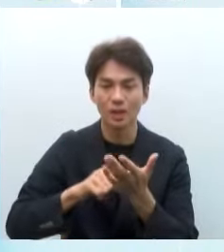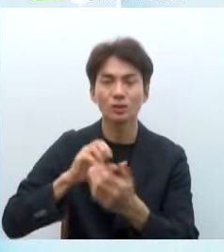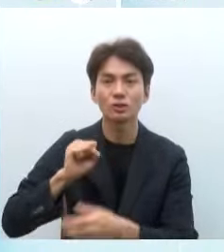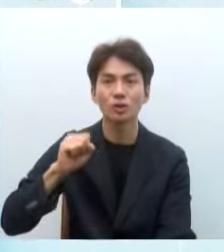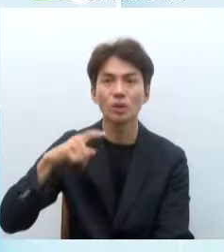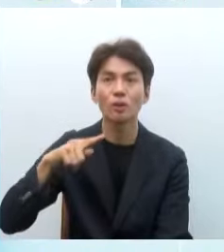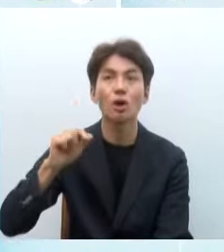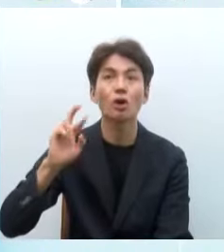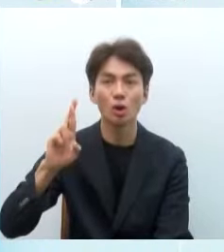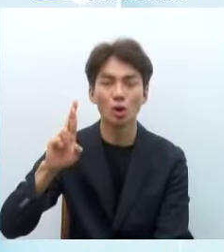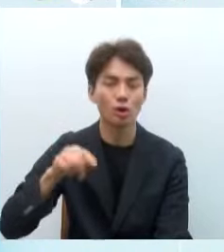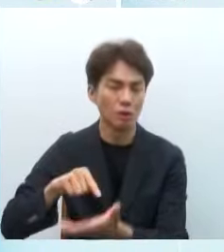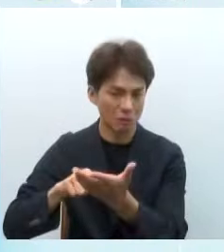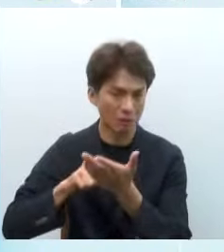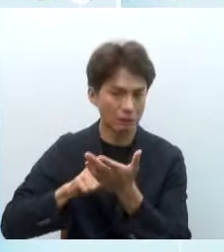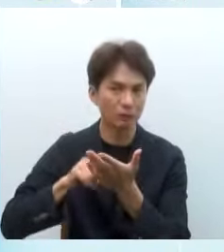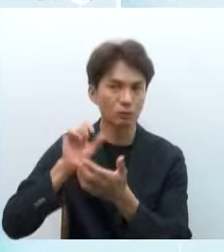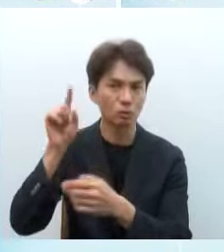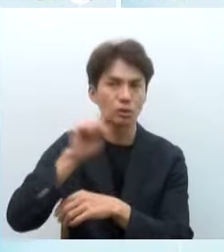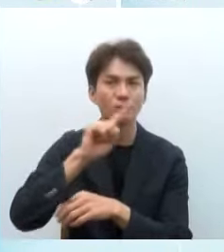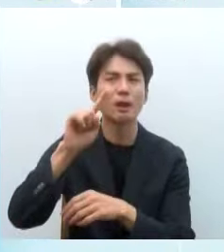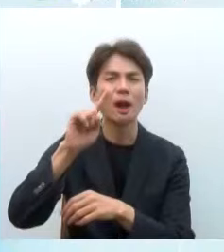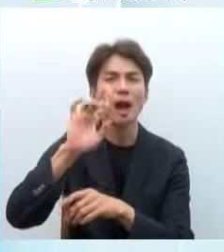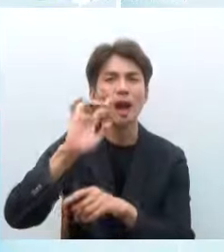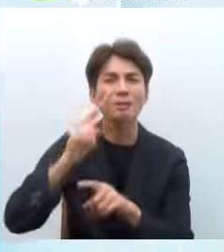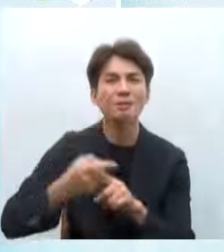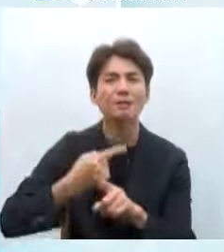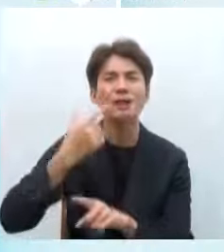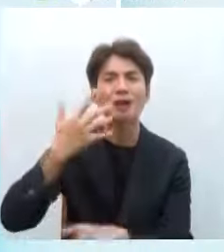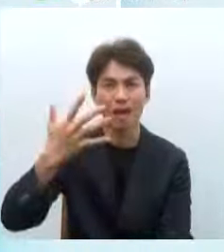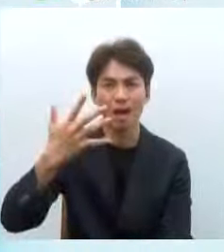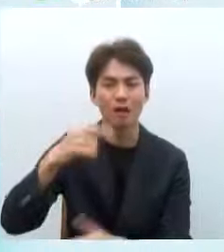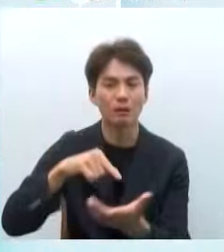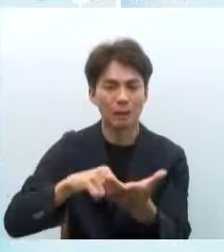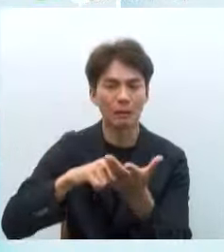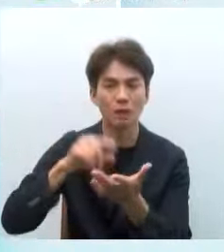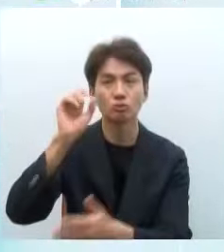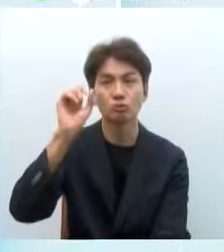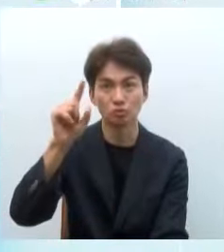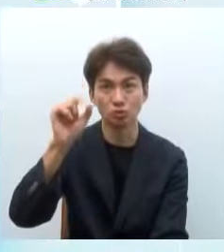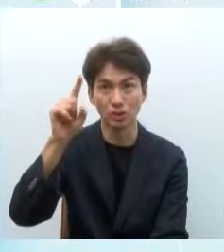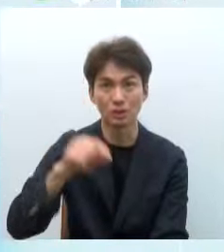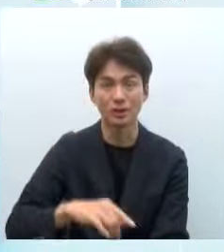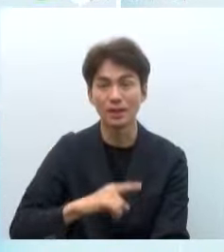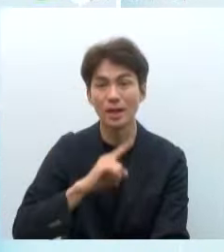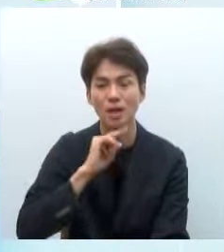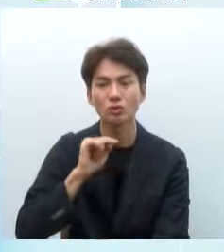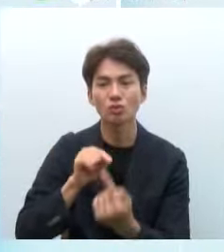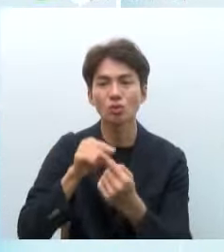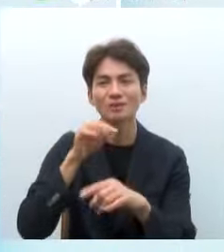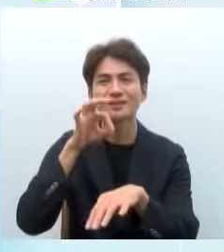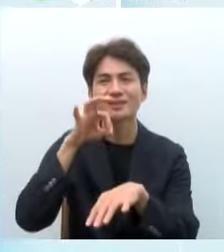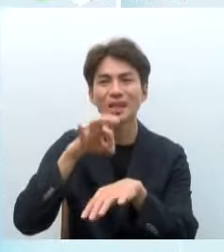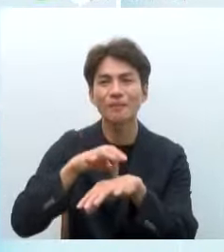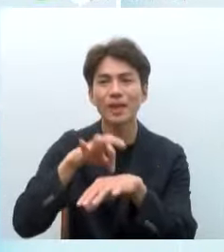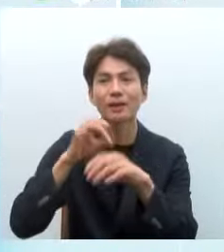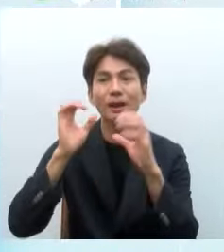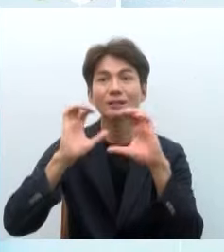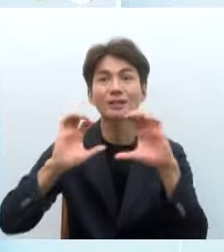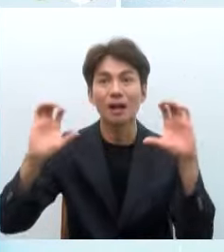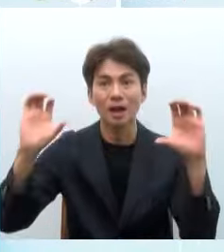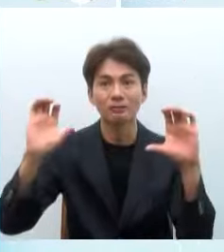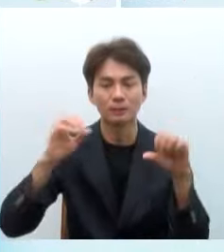านะครับต่อไปนะครับแนวทางการจ้างธุรการนะครับก็สพท.ได้มีหนังสือไปแล้วว่าให้